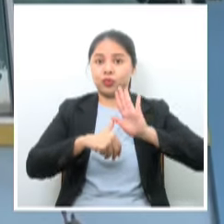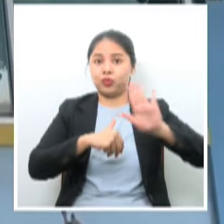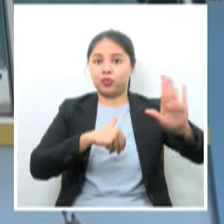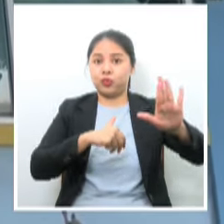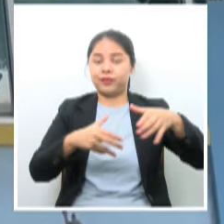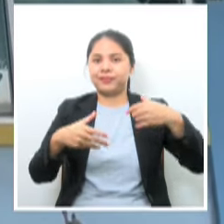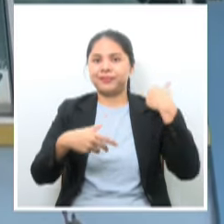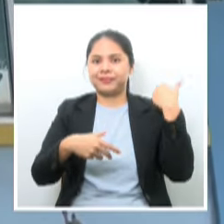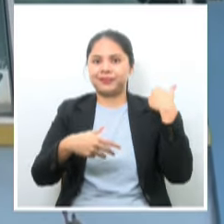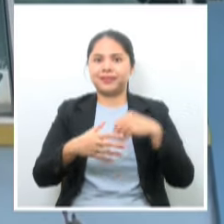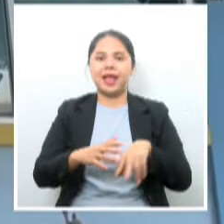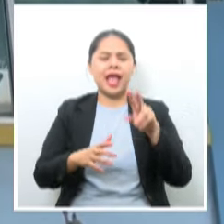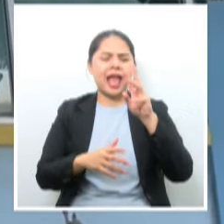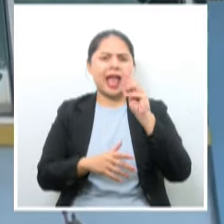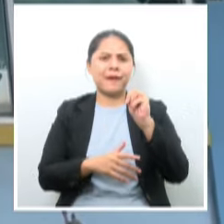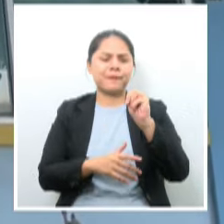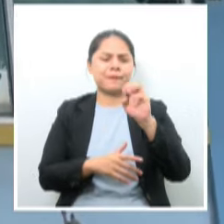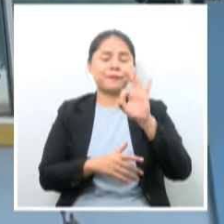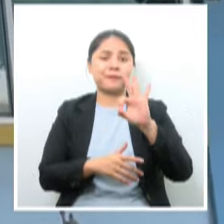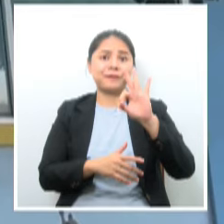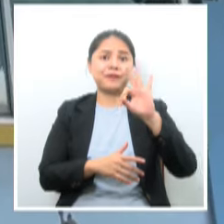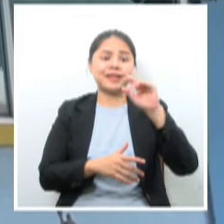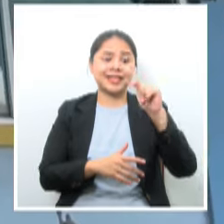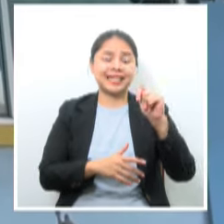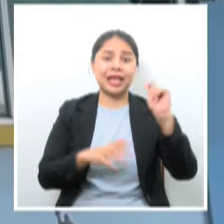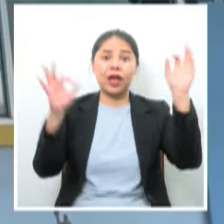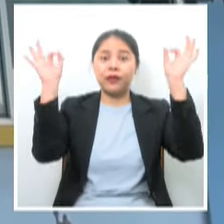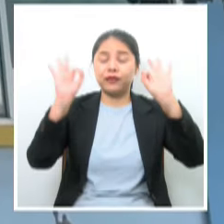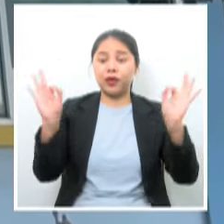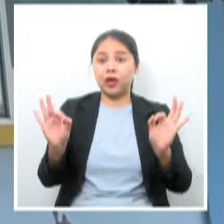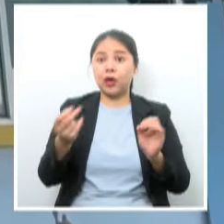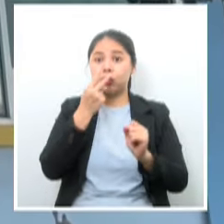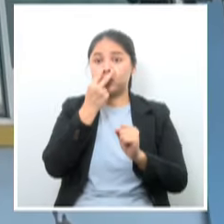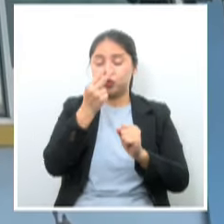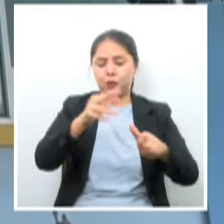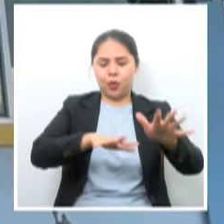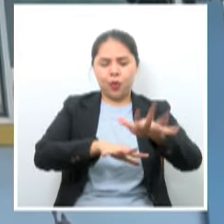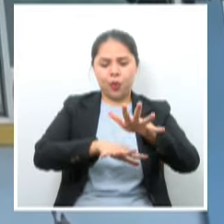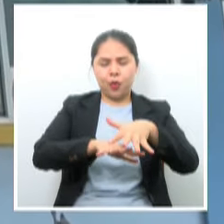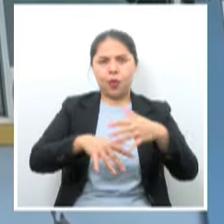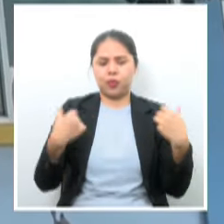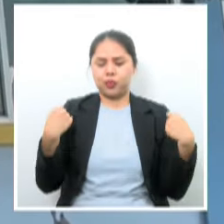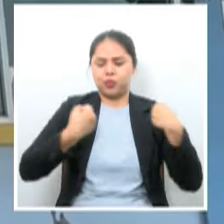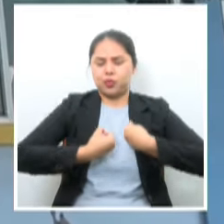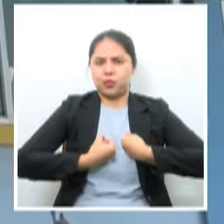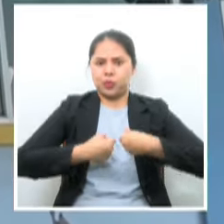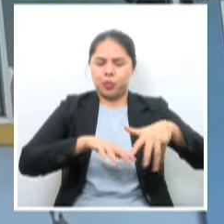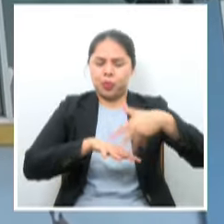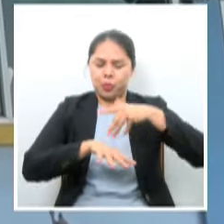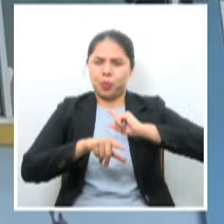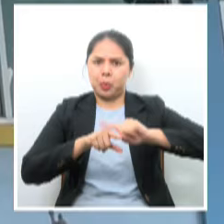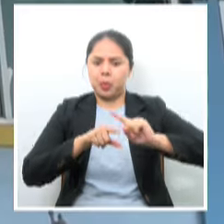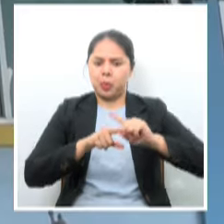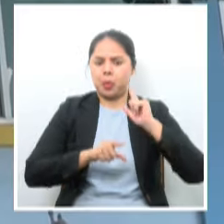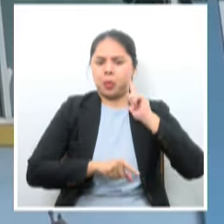ำ และ FTF Fashion จะพาชมความสวยงามของผ้าสิ้นเสื้อก้อมผ้าเปียวที่เป็นเอก